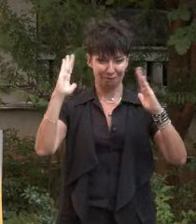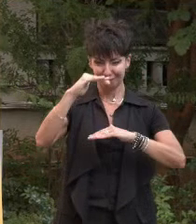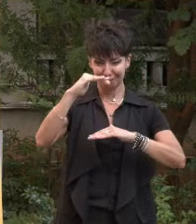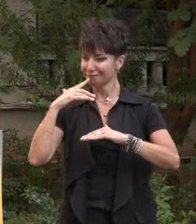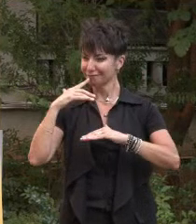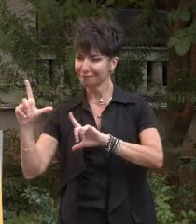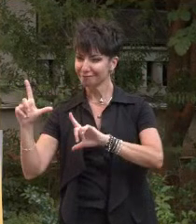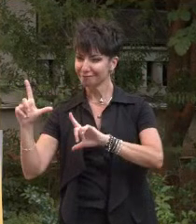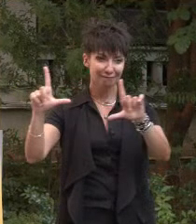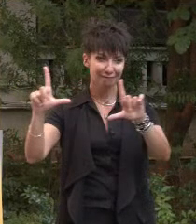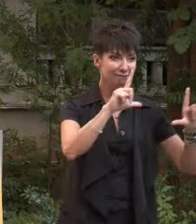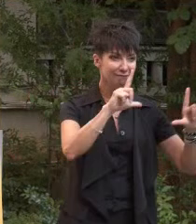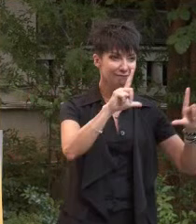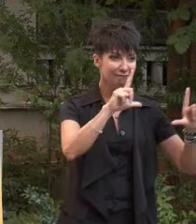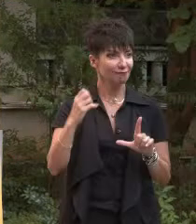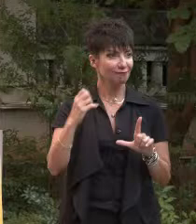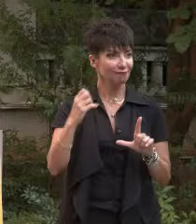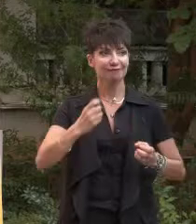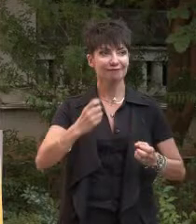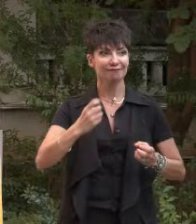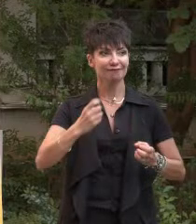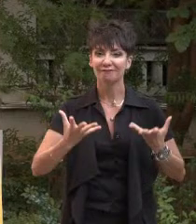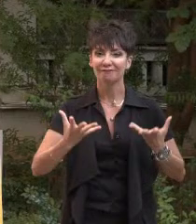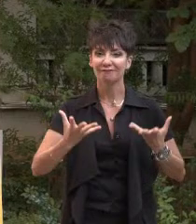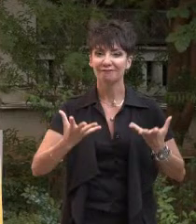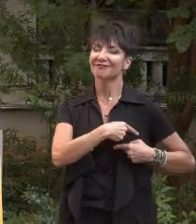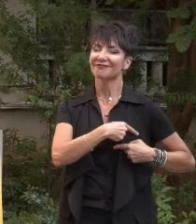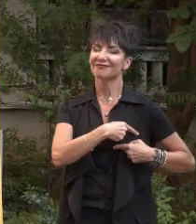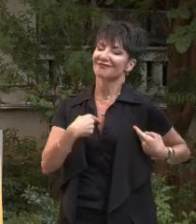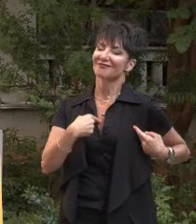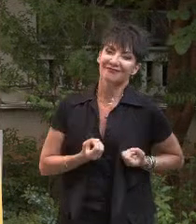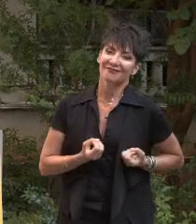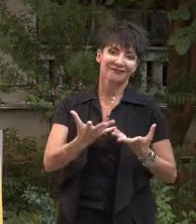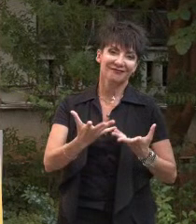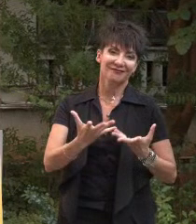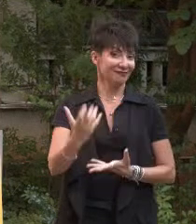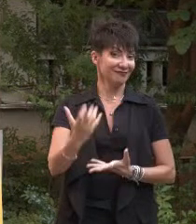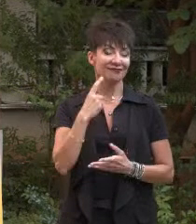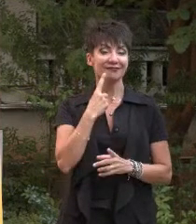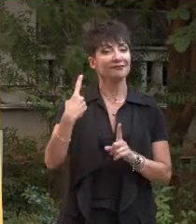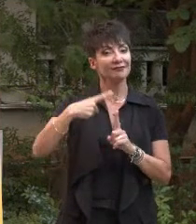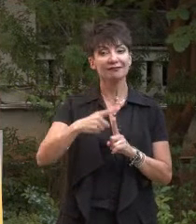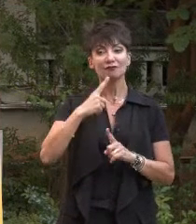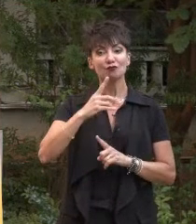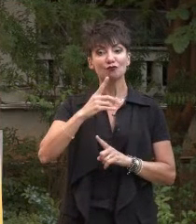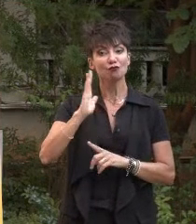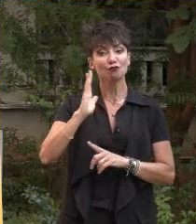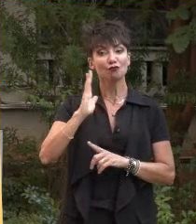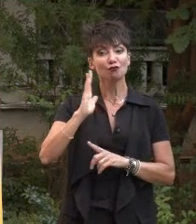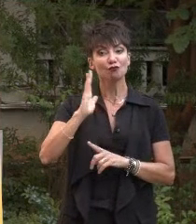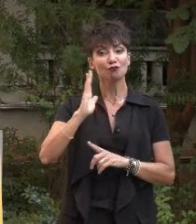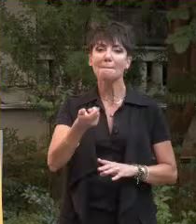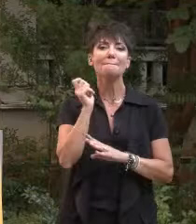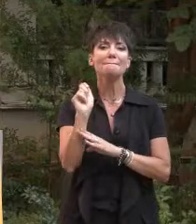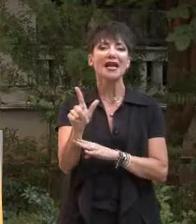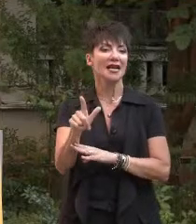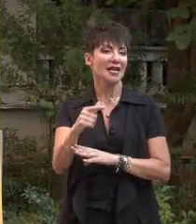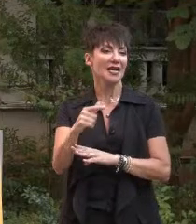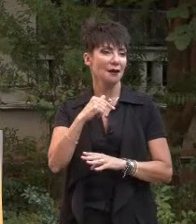να εξωτερικεύσουν τα ωραία ευγενή αισθήματά τους, να μπορέσουν να μεταφέρουν